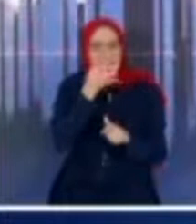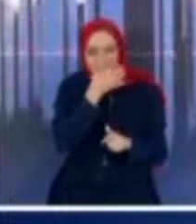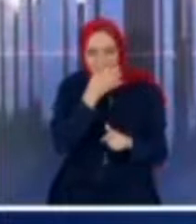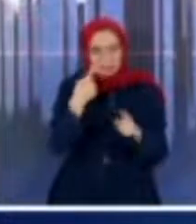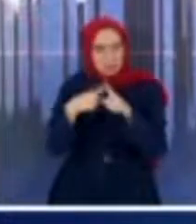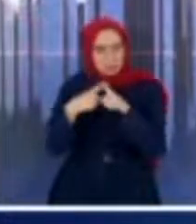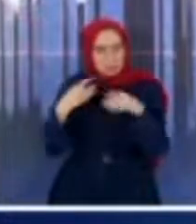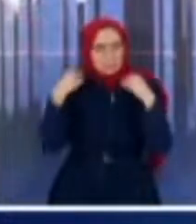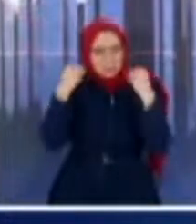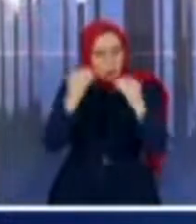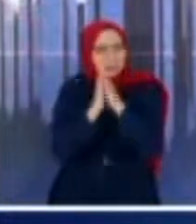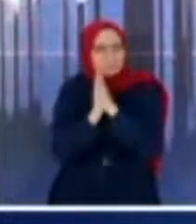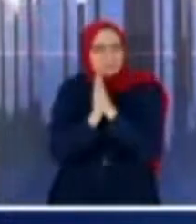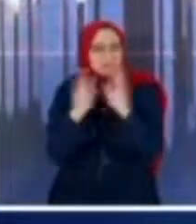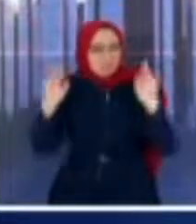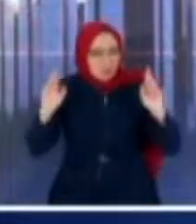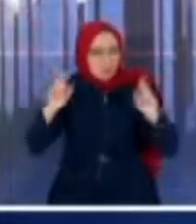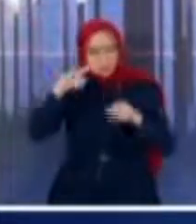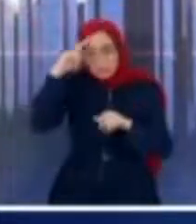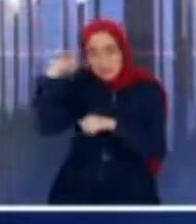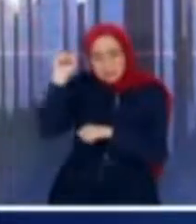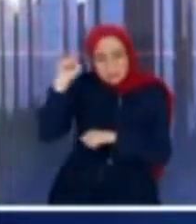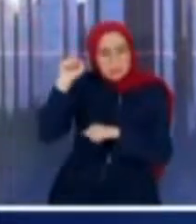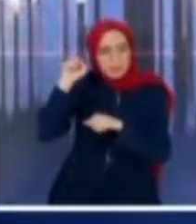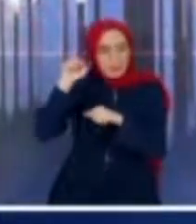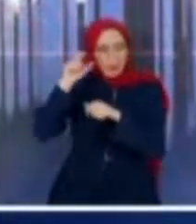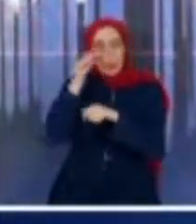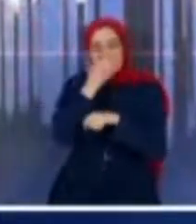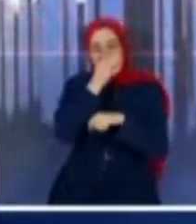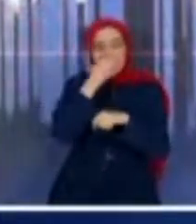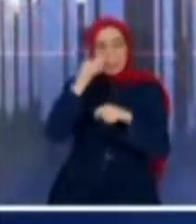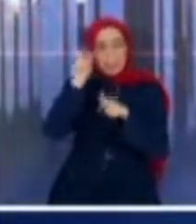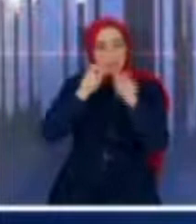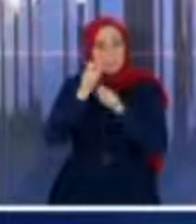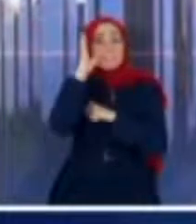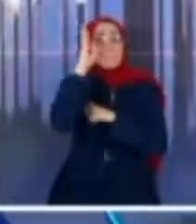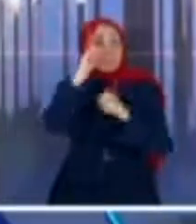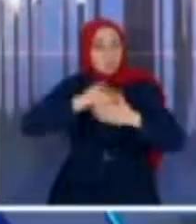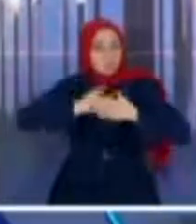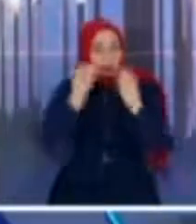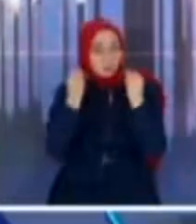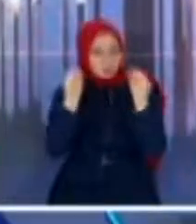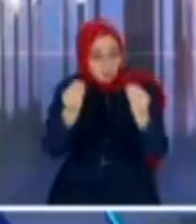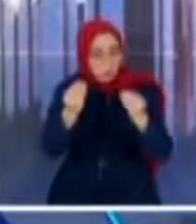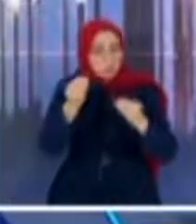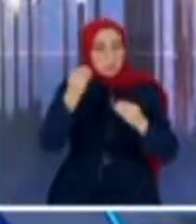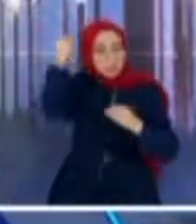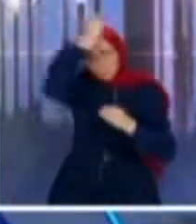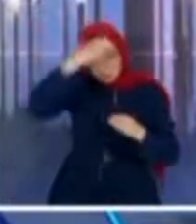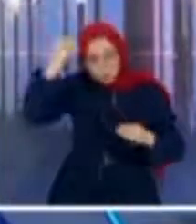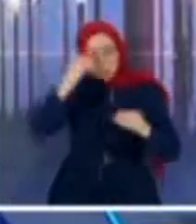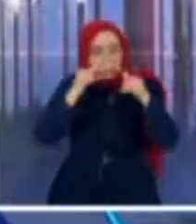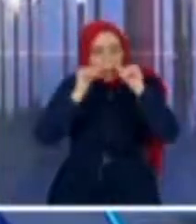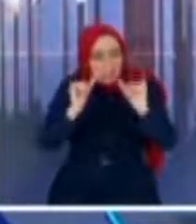فينا باش تربحوا، رانا وراكم. ربحين ثقة الباجية الكل، ربحين ثقة الشمال الغربي الكل، ربحين ثقة تونس